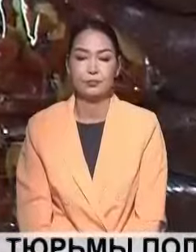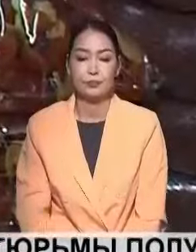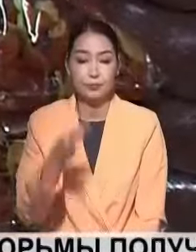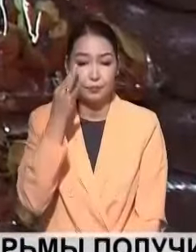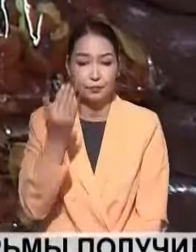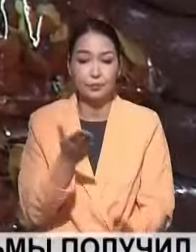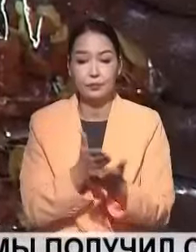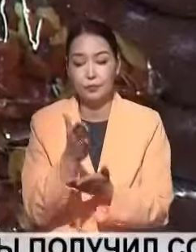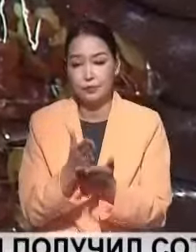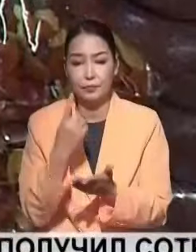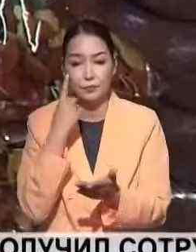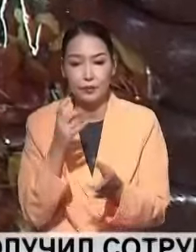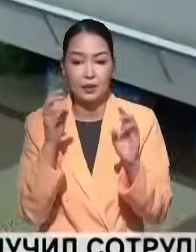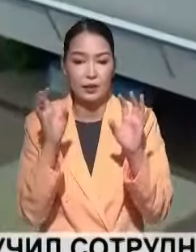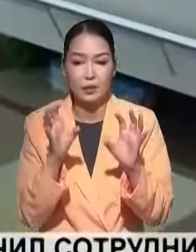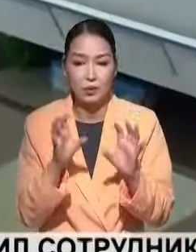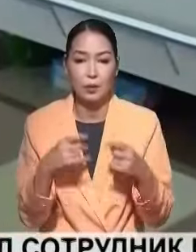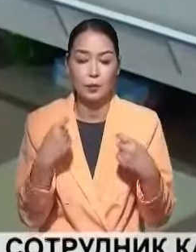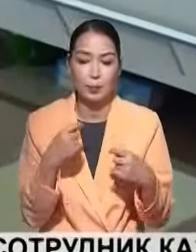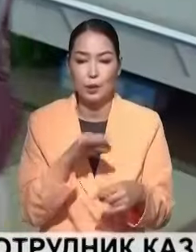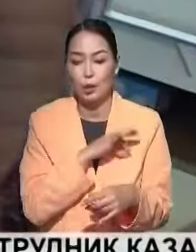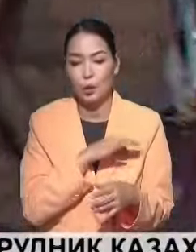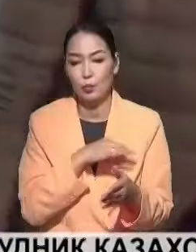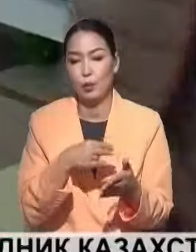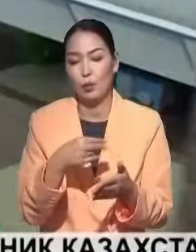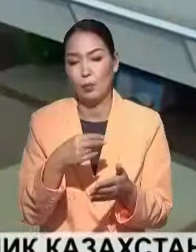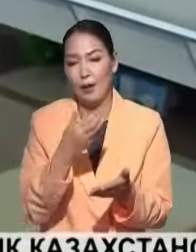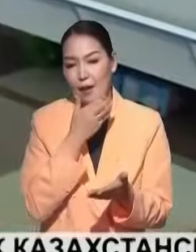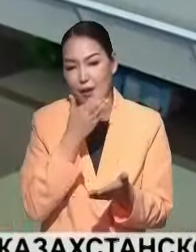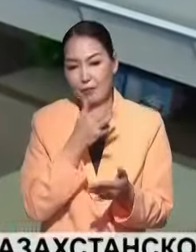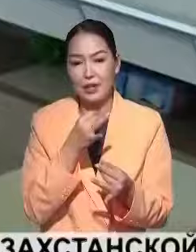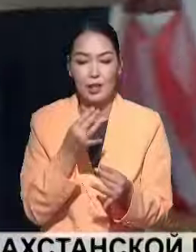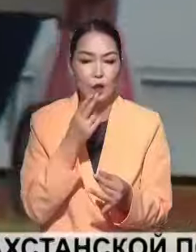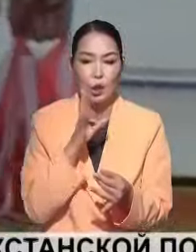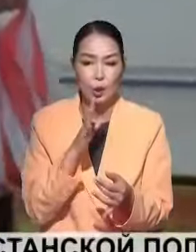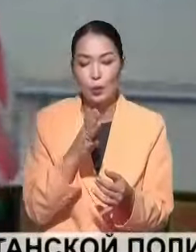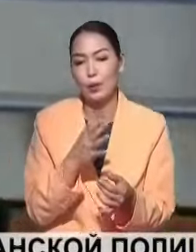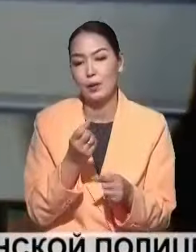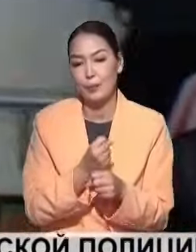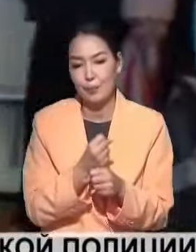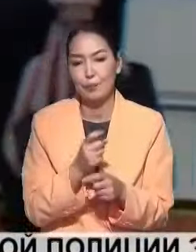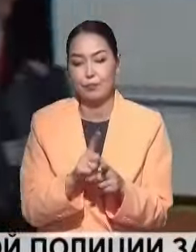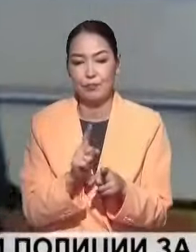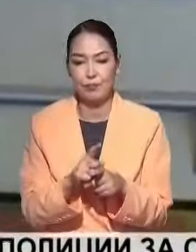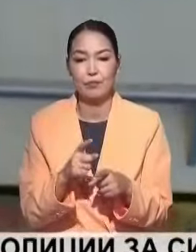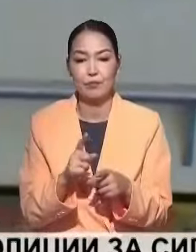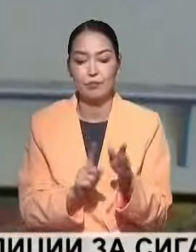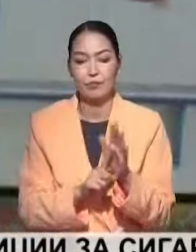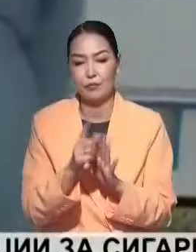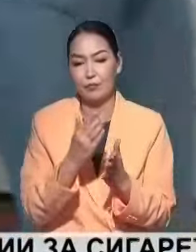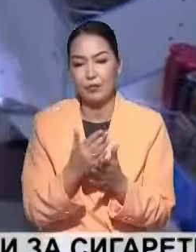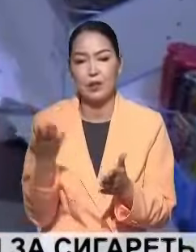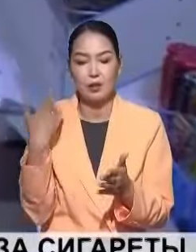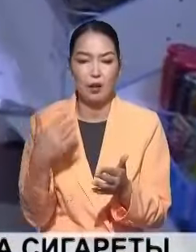по выявлению незаконной продажи и употребления на свае, а также других некурительных табачных изделий продолжаются с марта. Ранее в столице уже